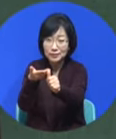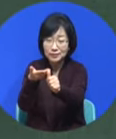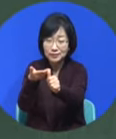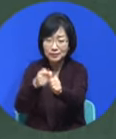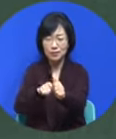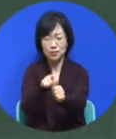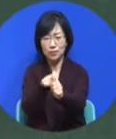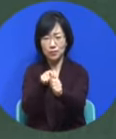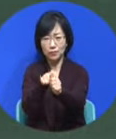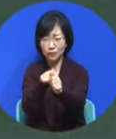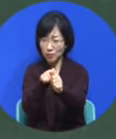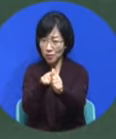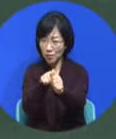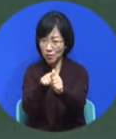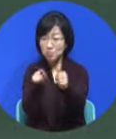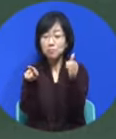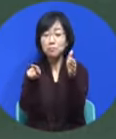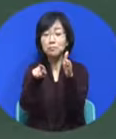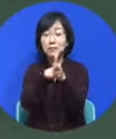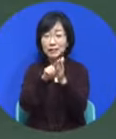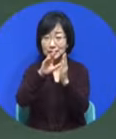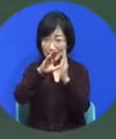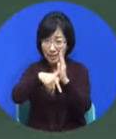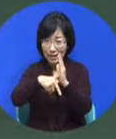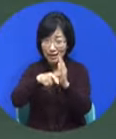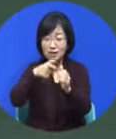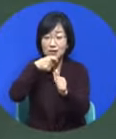네가 믿을 때 례를